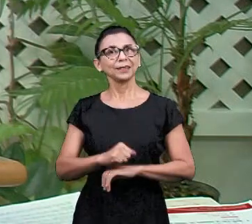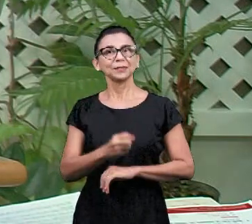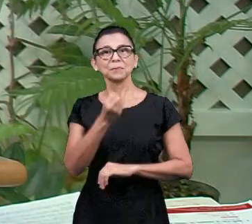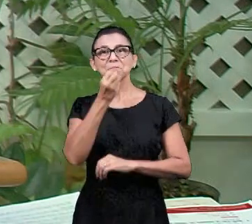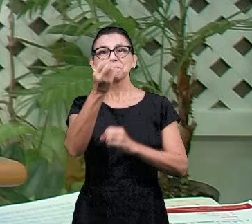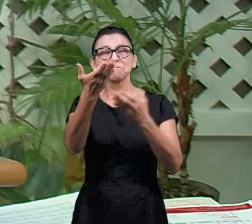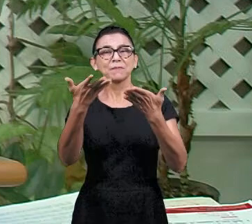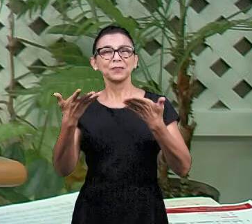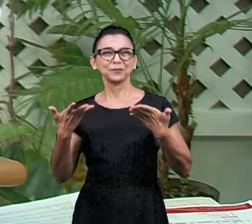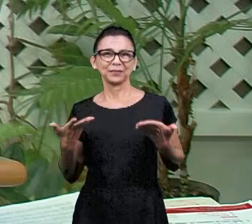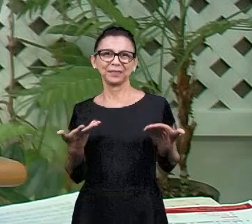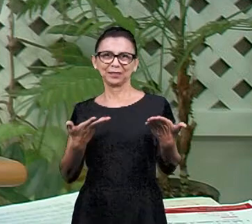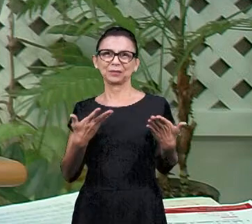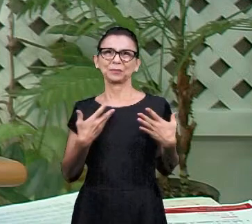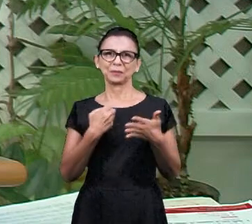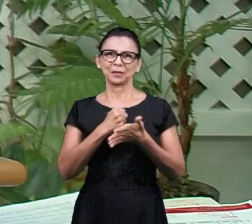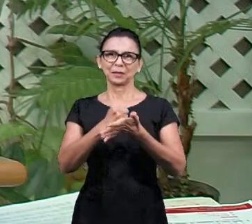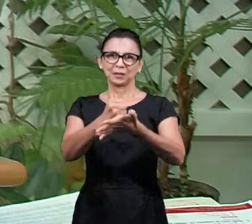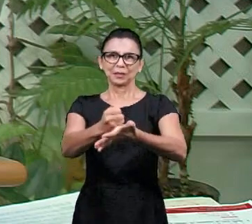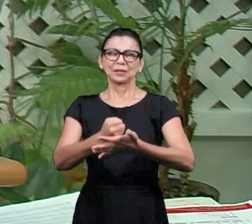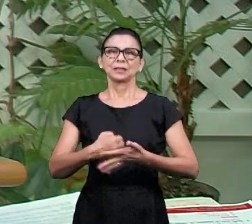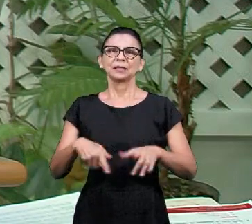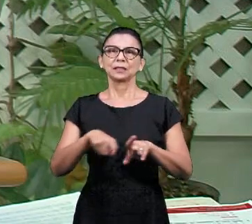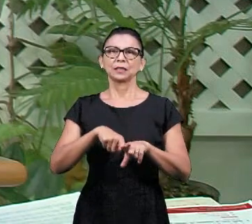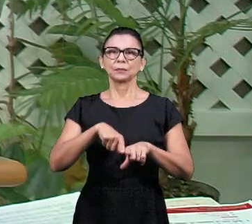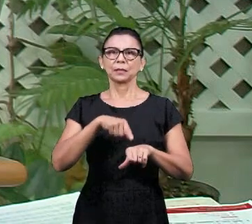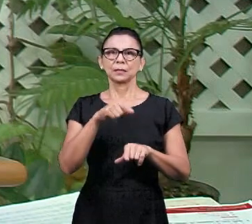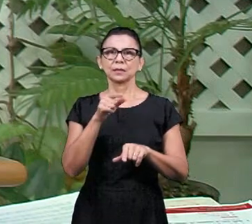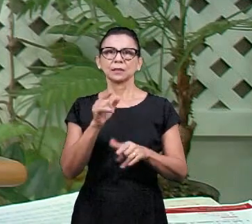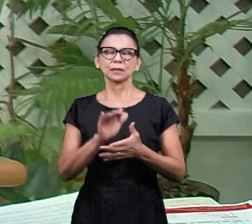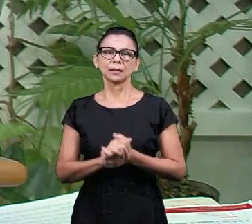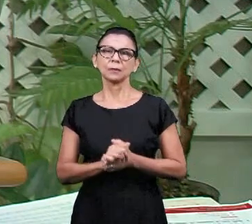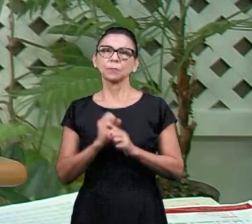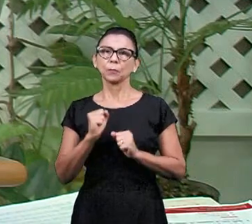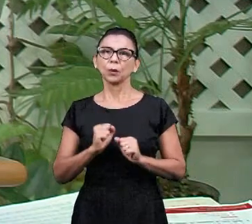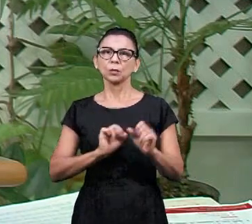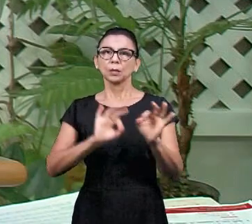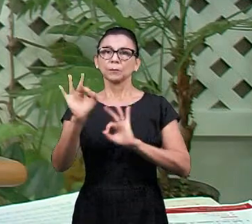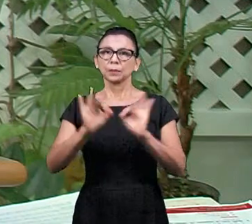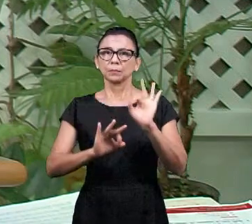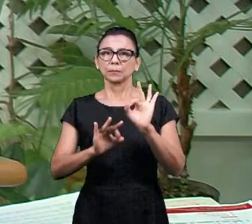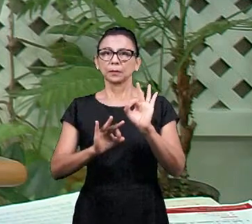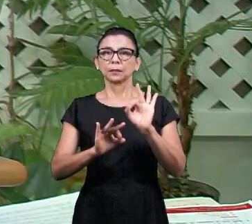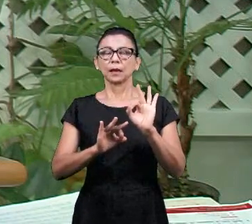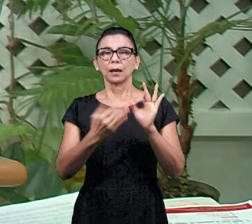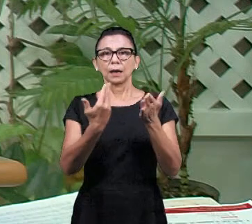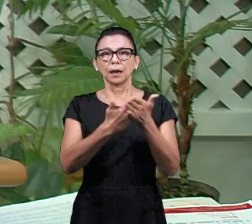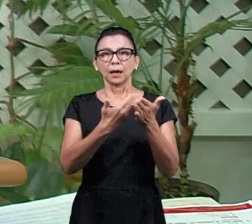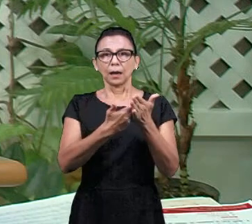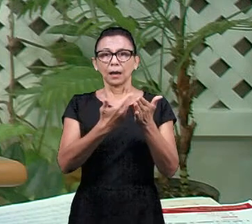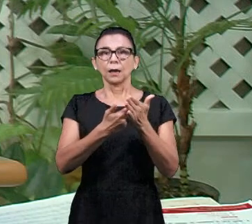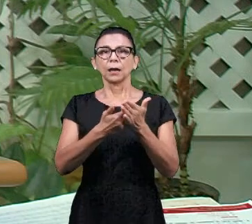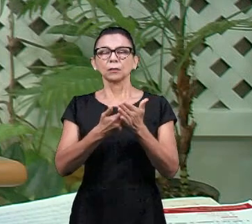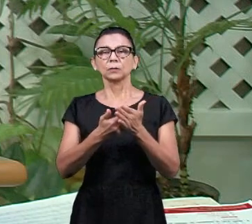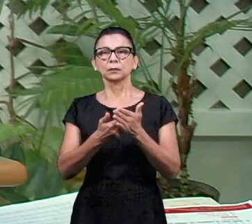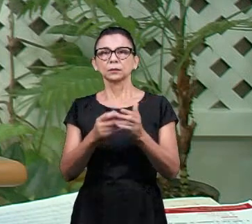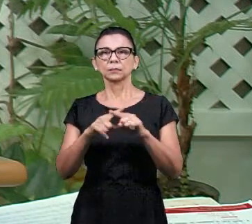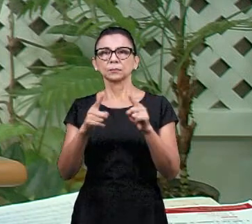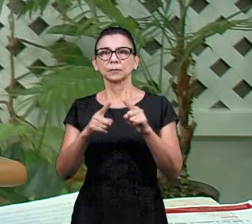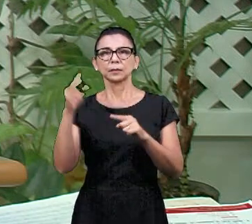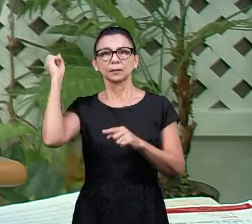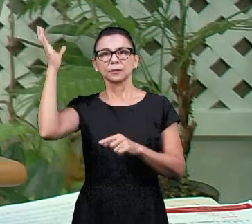venir. Vous allez être bienvenus pour, pour préparer. Nous travaillons ici dans une séquence révélée